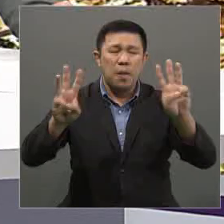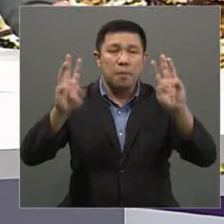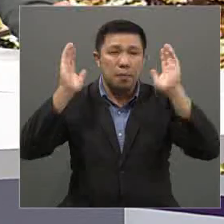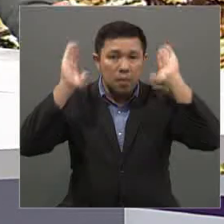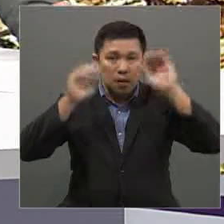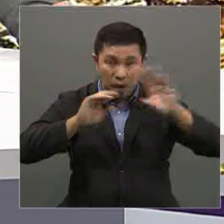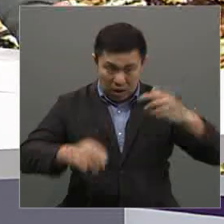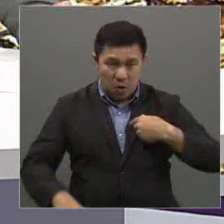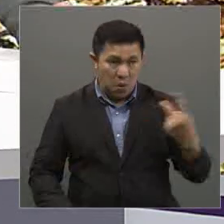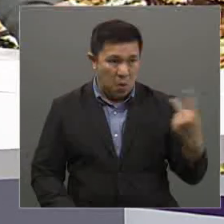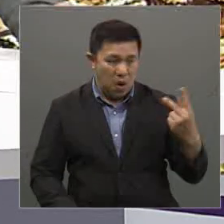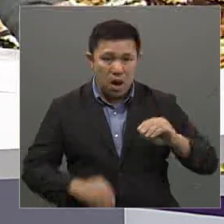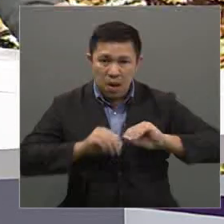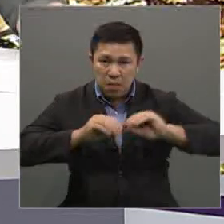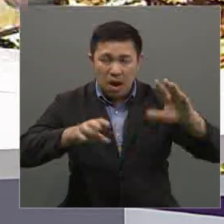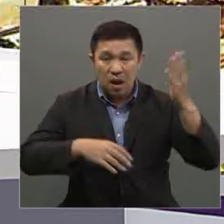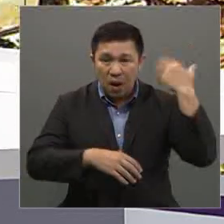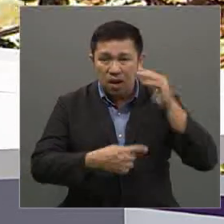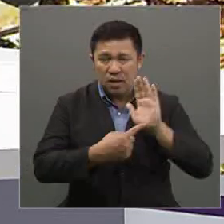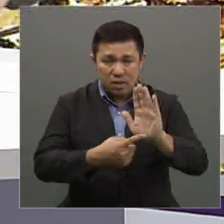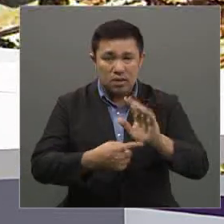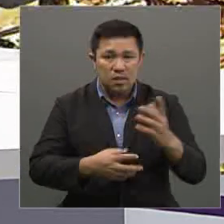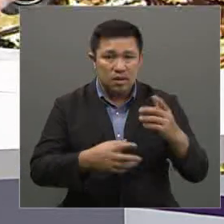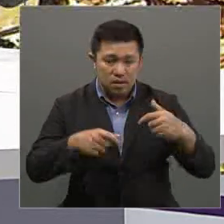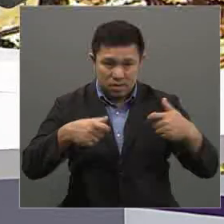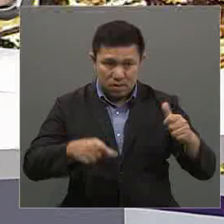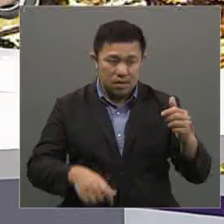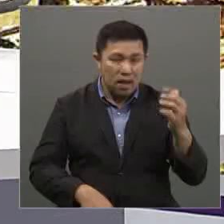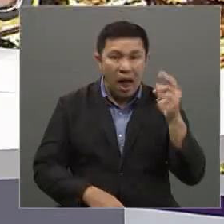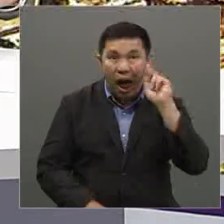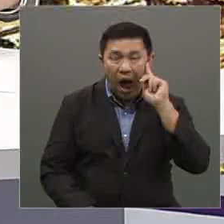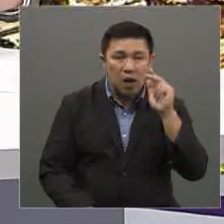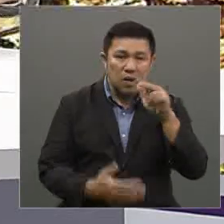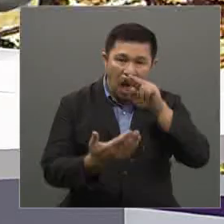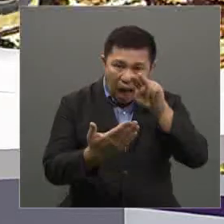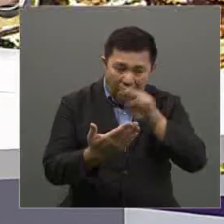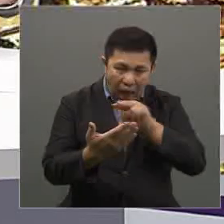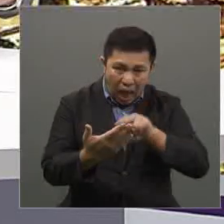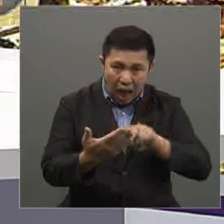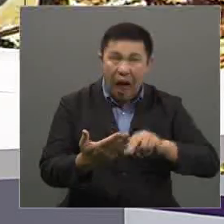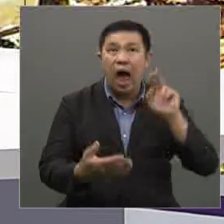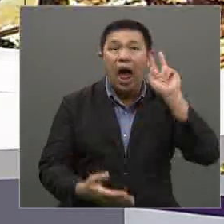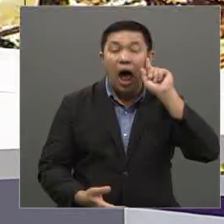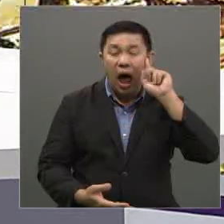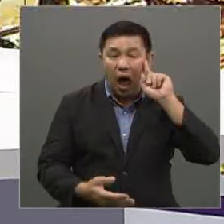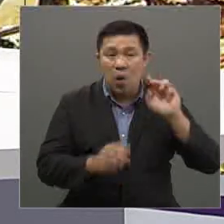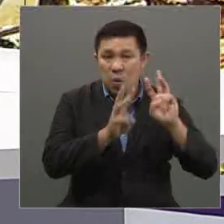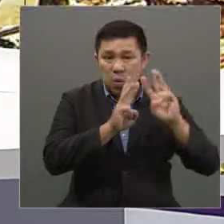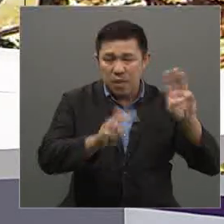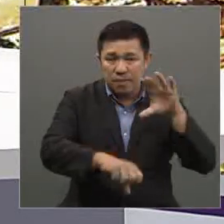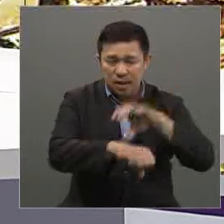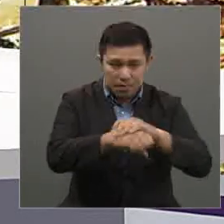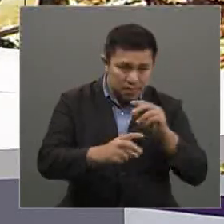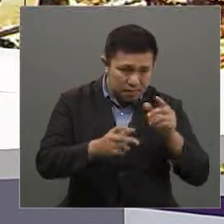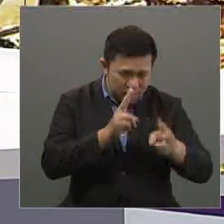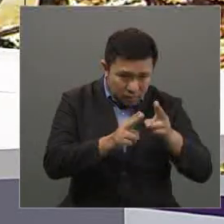องคนก็เคยโดน ที่นำเสนอให้คุณผู้ชมดูอ่ะเอาคลิปเราที่อ่านข่าวพวกนี ้ว่าเราอ่านข่าวจับเว็บพนันแต่ไปตัด